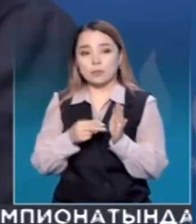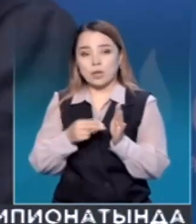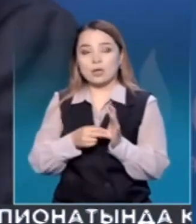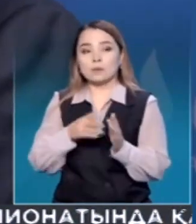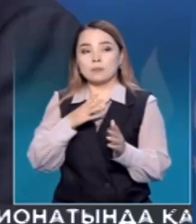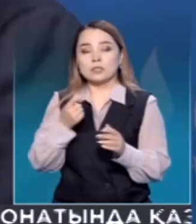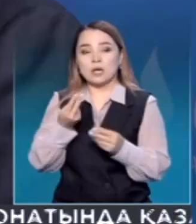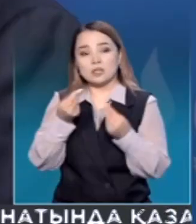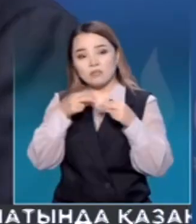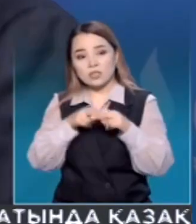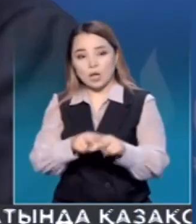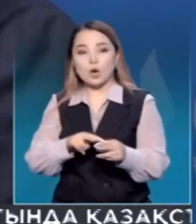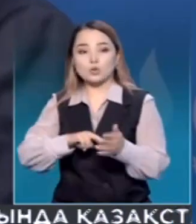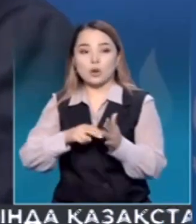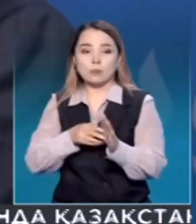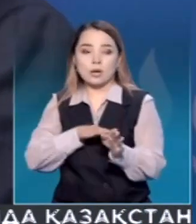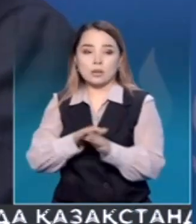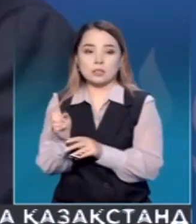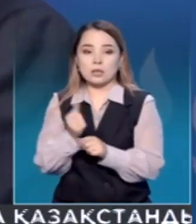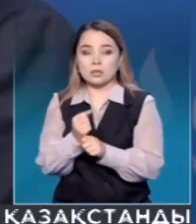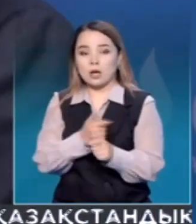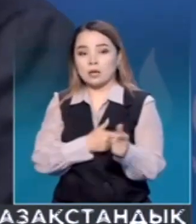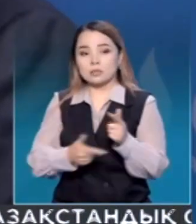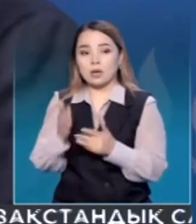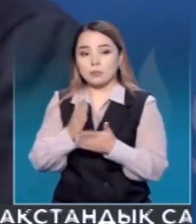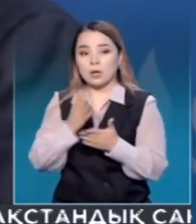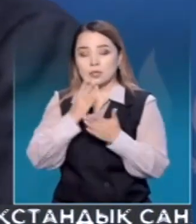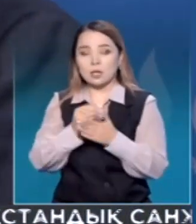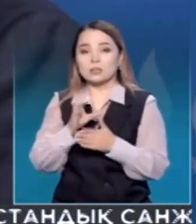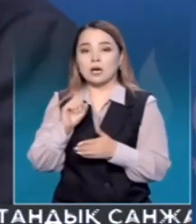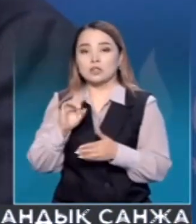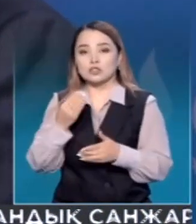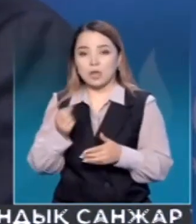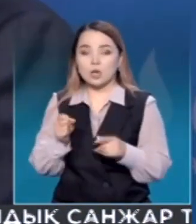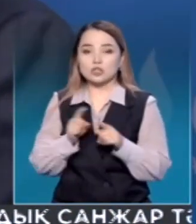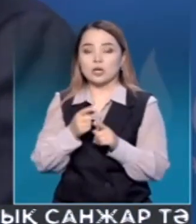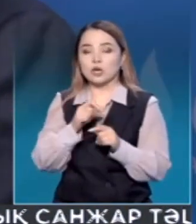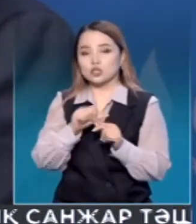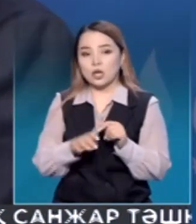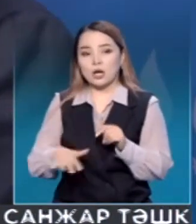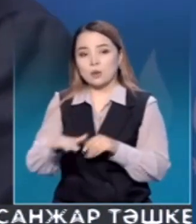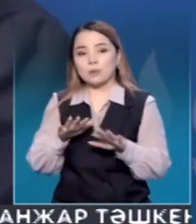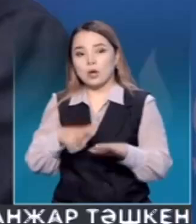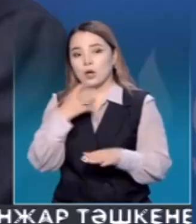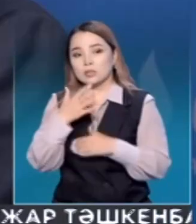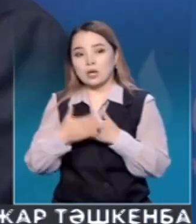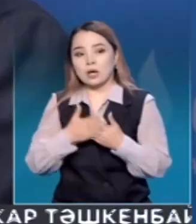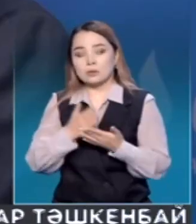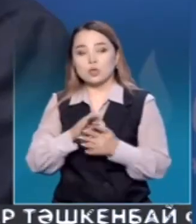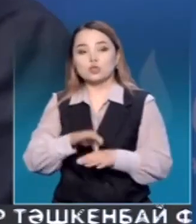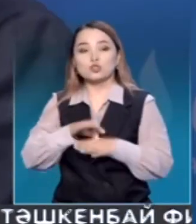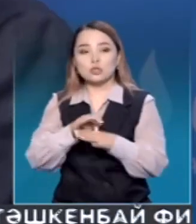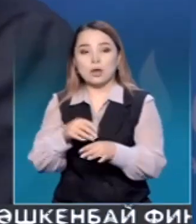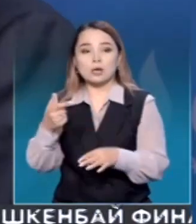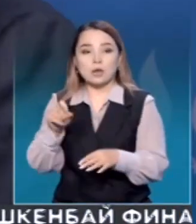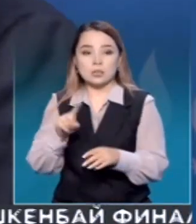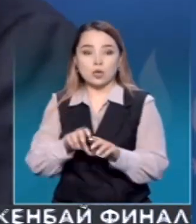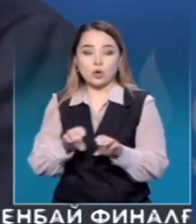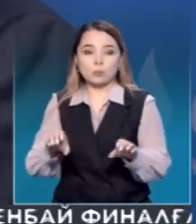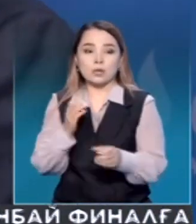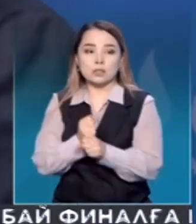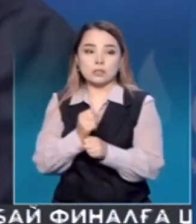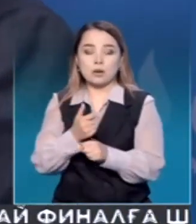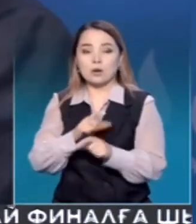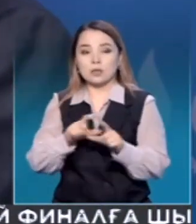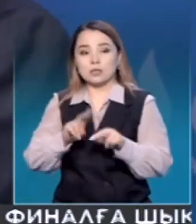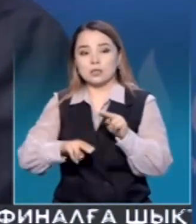бірнеше инвестициялық жобаны жүзеге асырып жатыр. Құрық ауылынан бастап Сарша мен жылы жағажай аумағына дейін жүргізілген газ құбыры көптеген нысанды